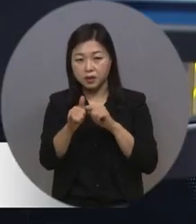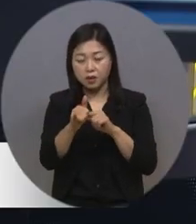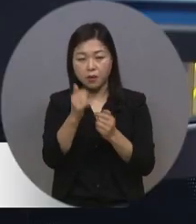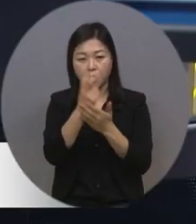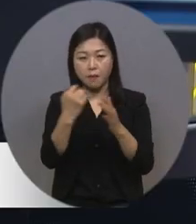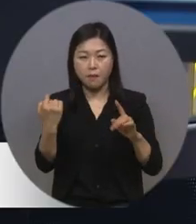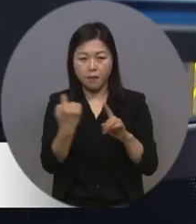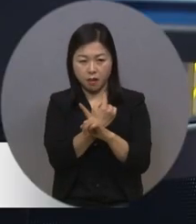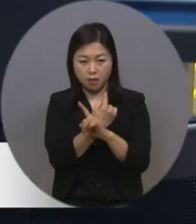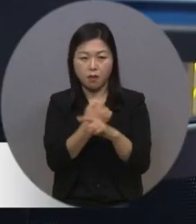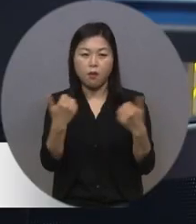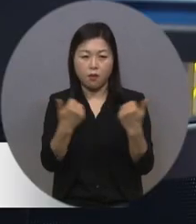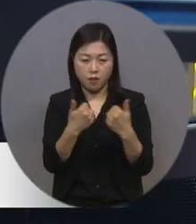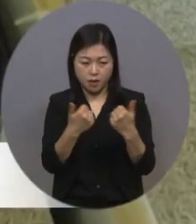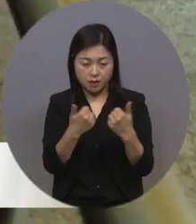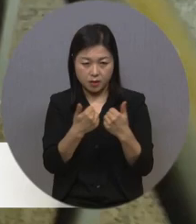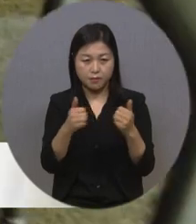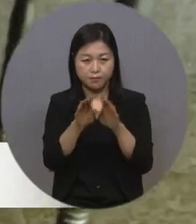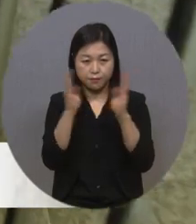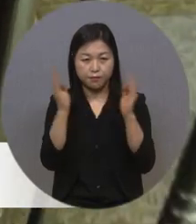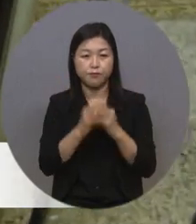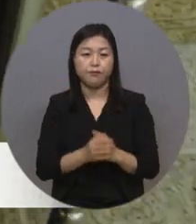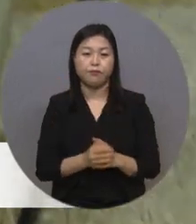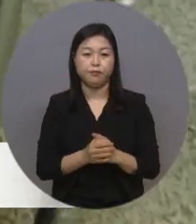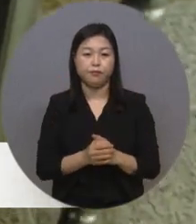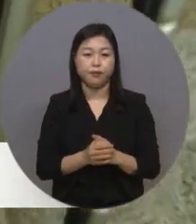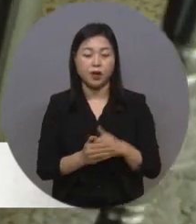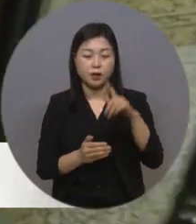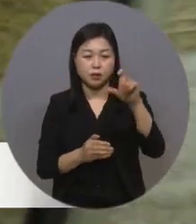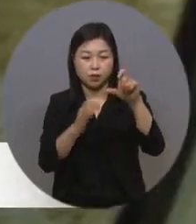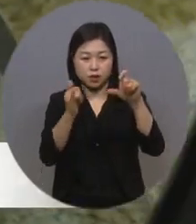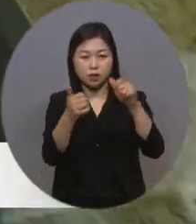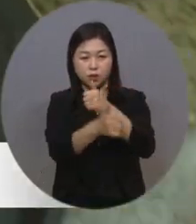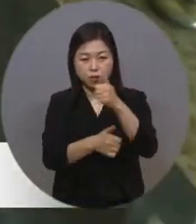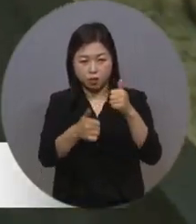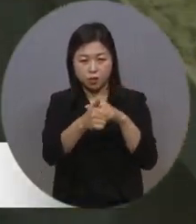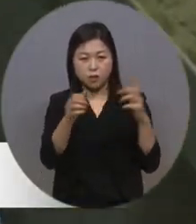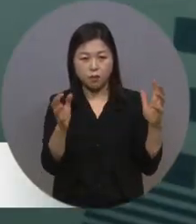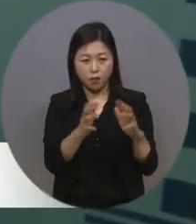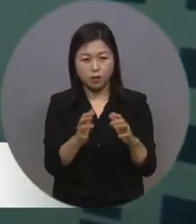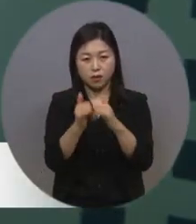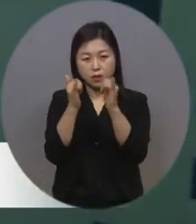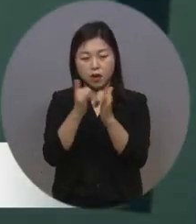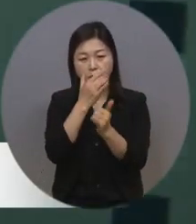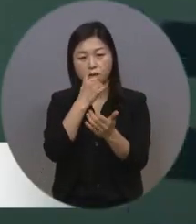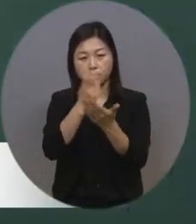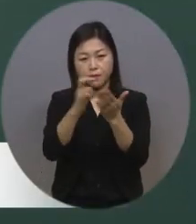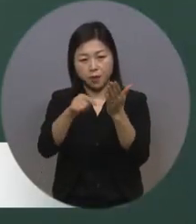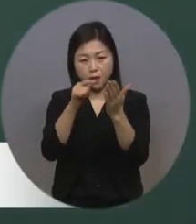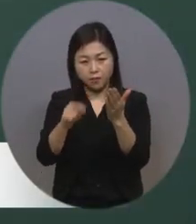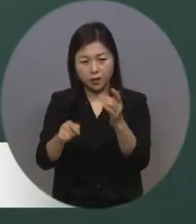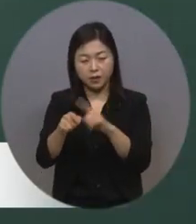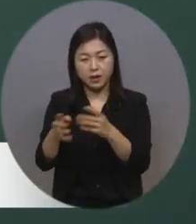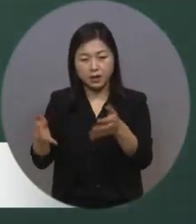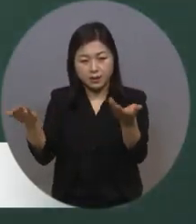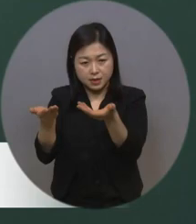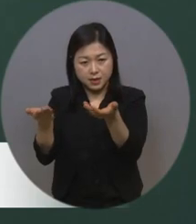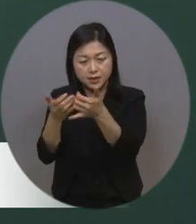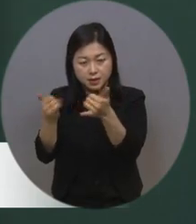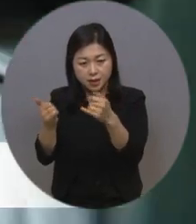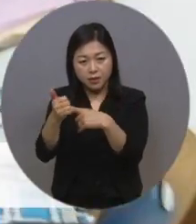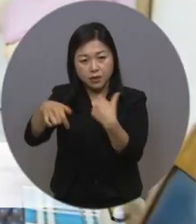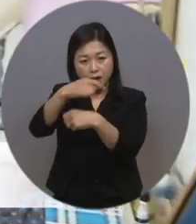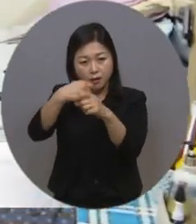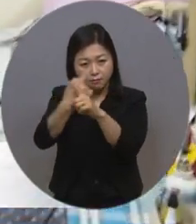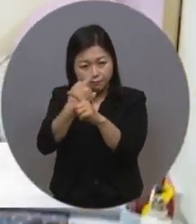가졌습니다. 처우개선위원회는 총 15인의 위원으로 구성돼 사회복지법인과 시설 종사자의